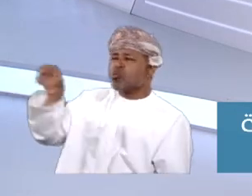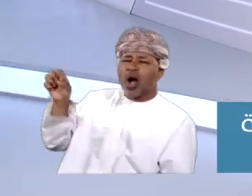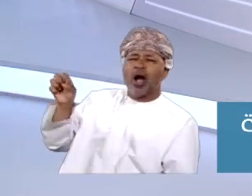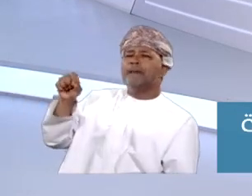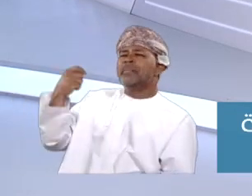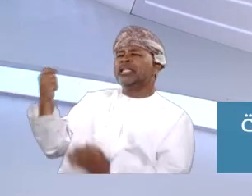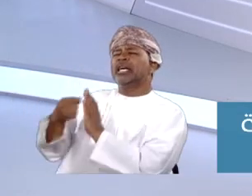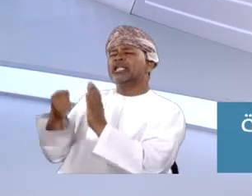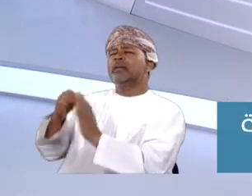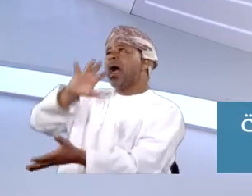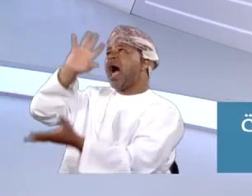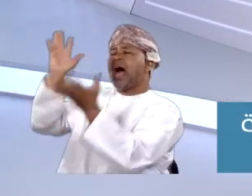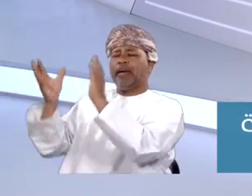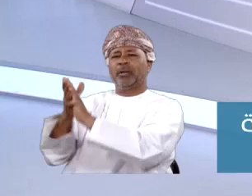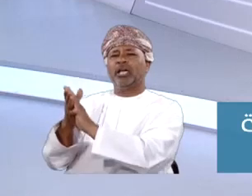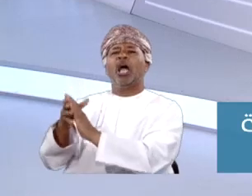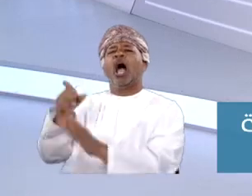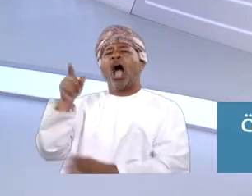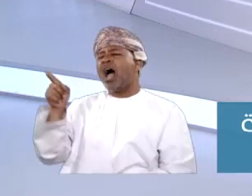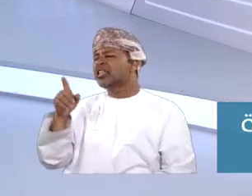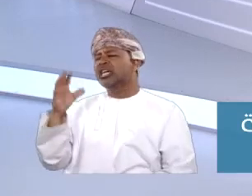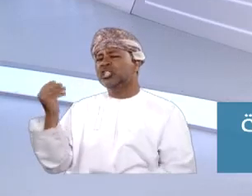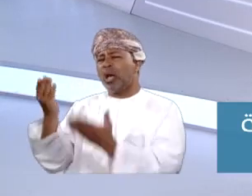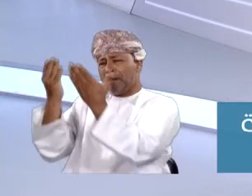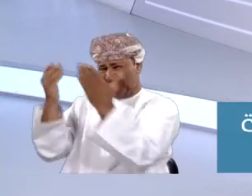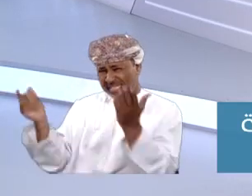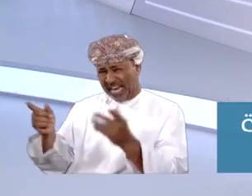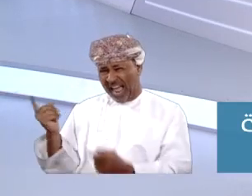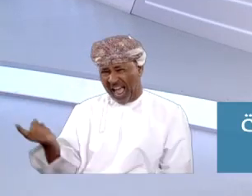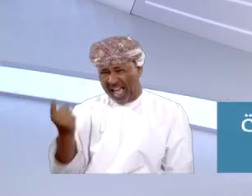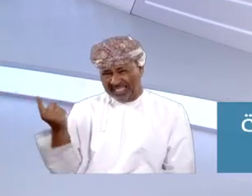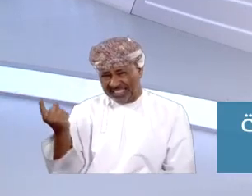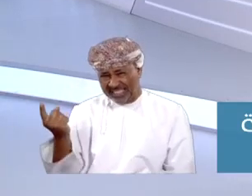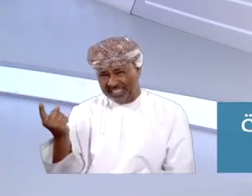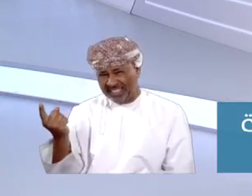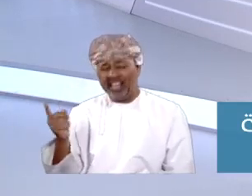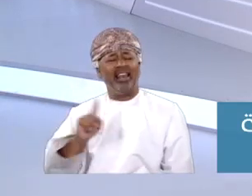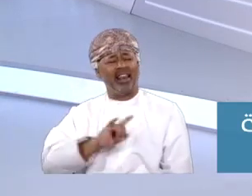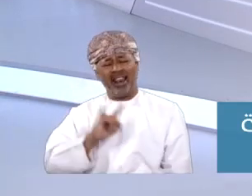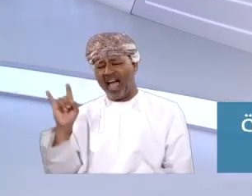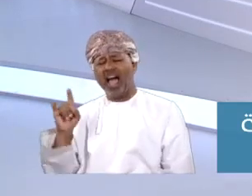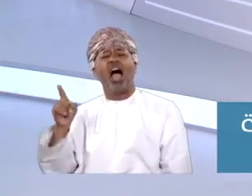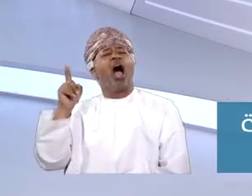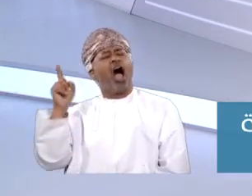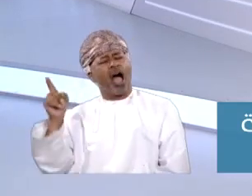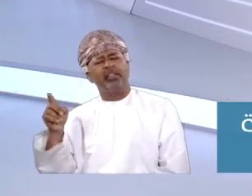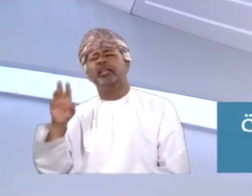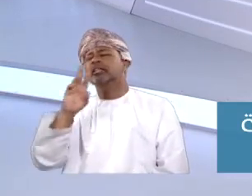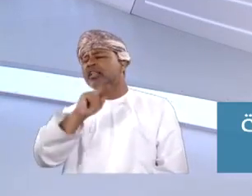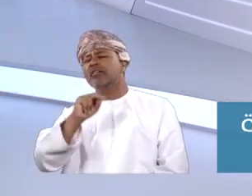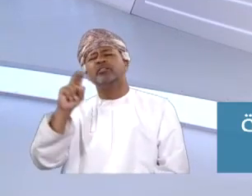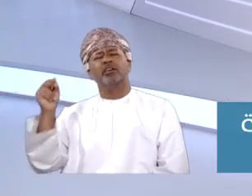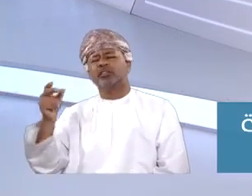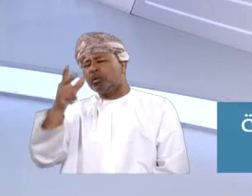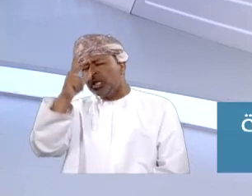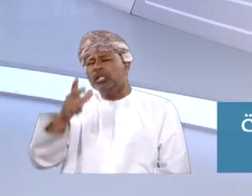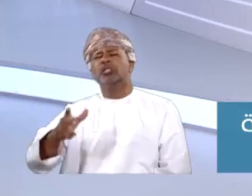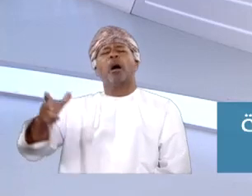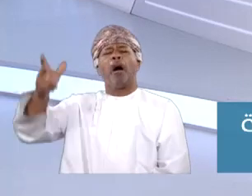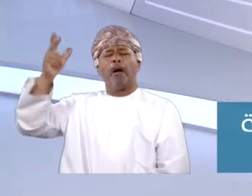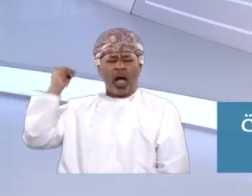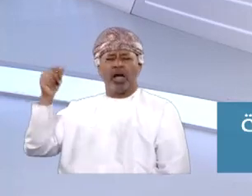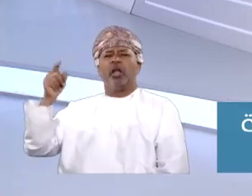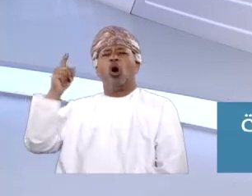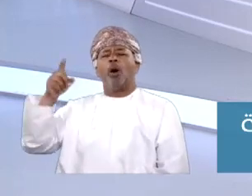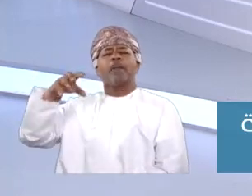الأدب العالمي. فالأمر لم يكن مجرد عرض لمسرحية شكسبير، بل هو ترميم تاريخي